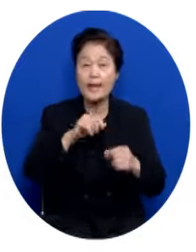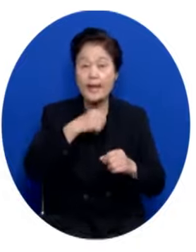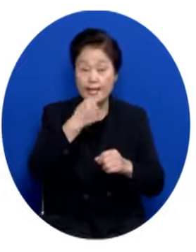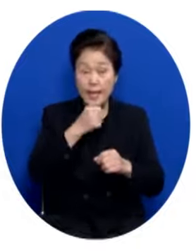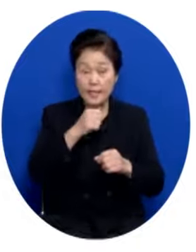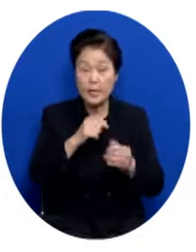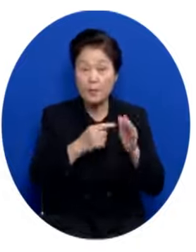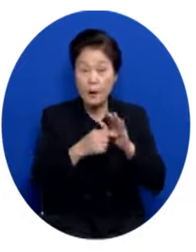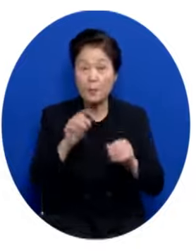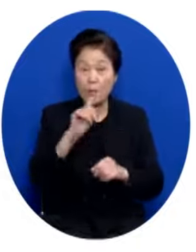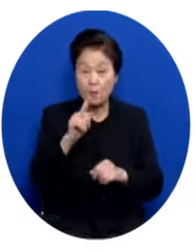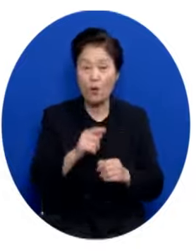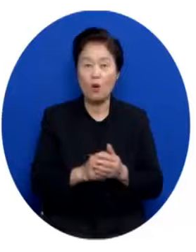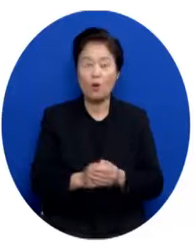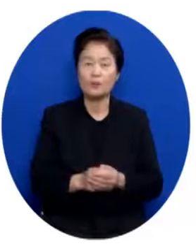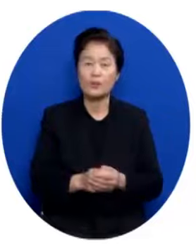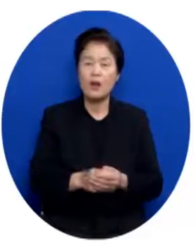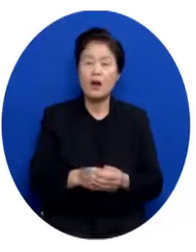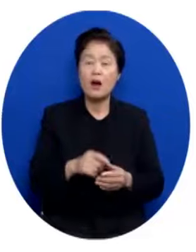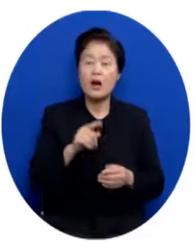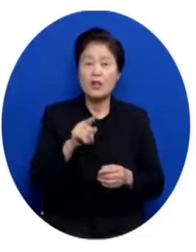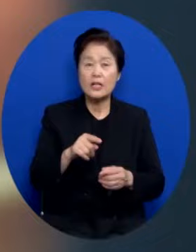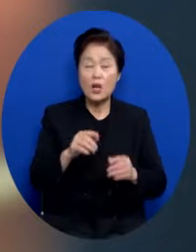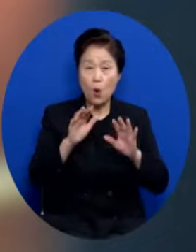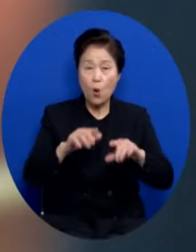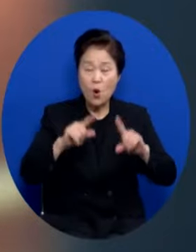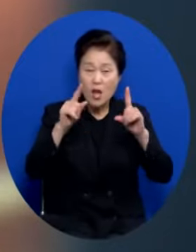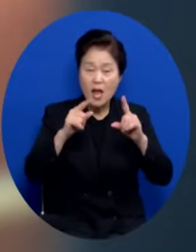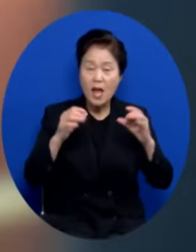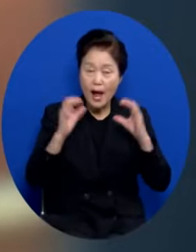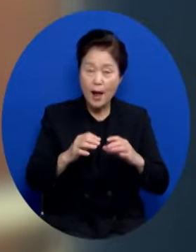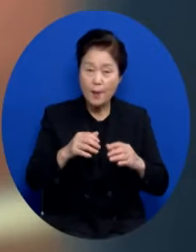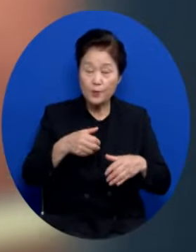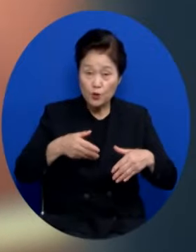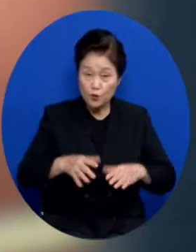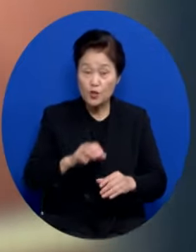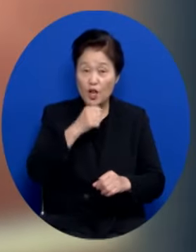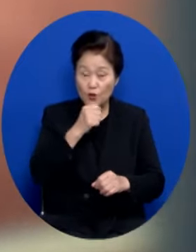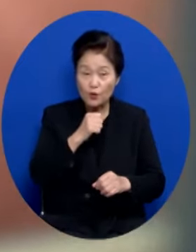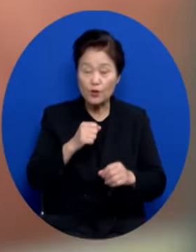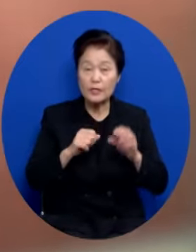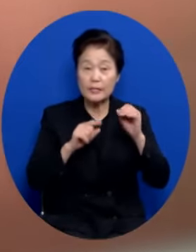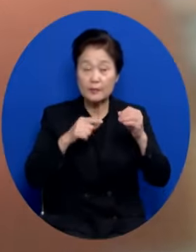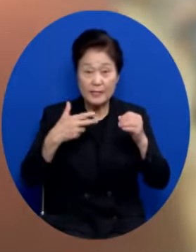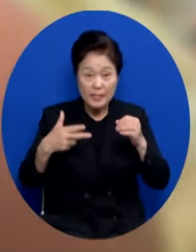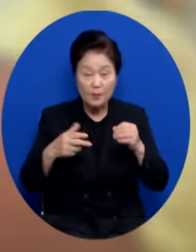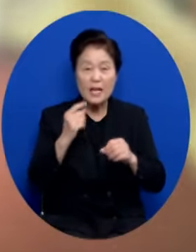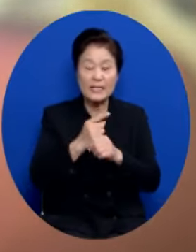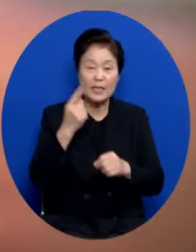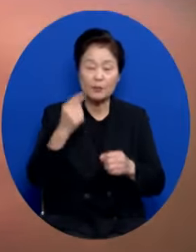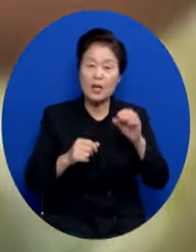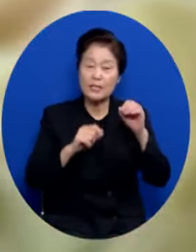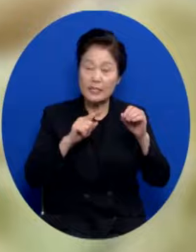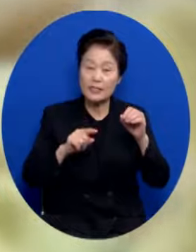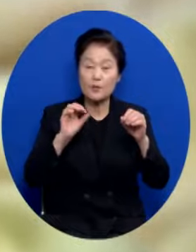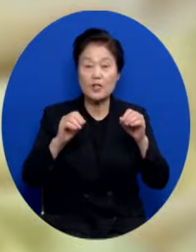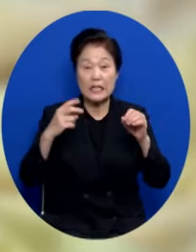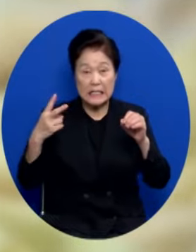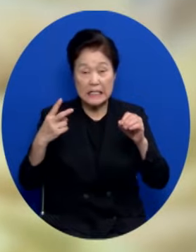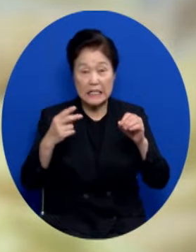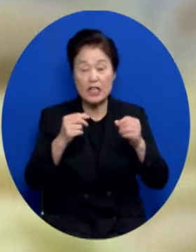이어 저출산 고령사회위원회도 올해 합계 출산율은 0.74명으로 지난해보다 0.02명